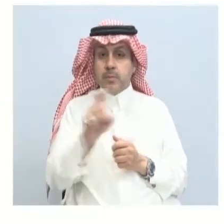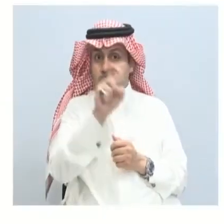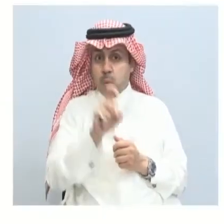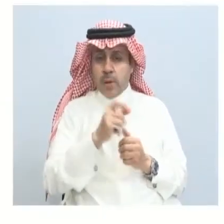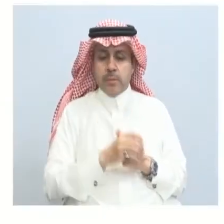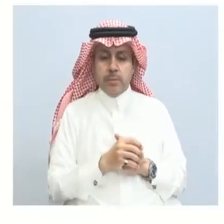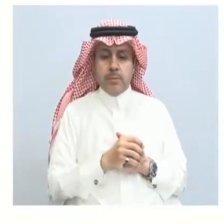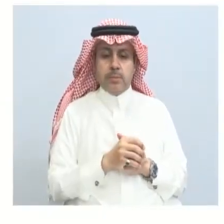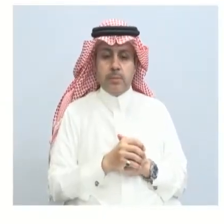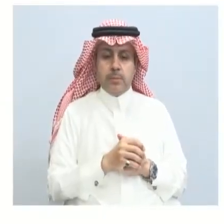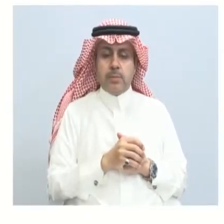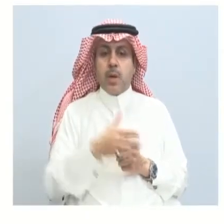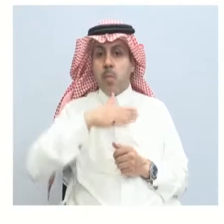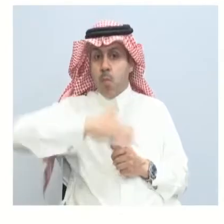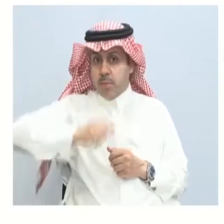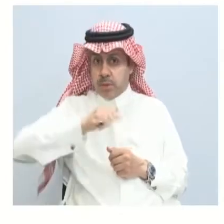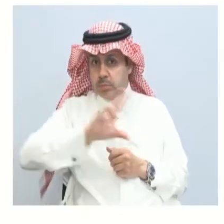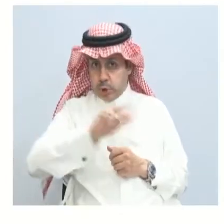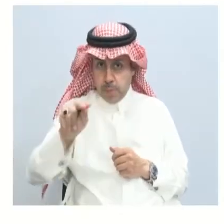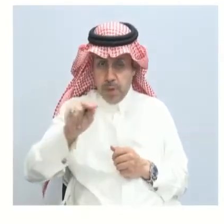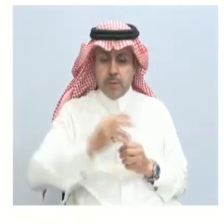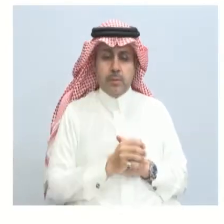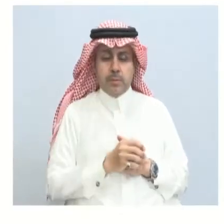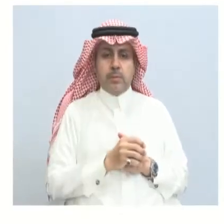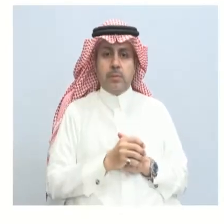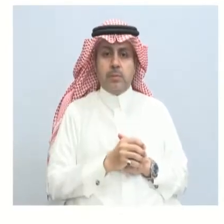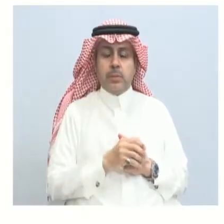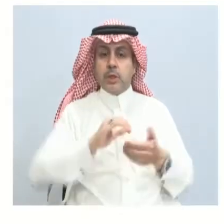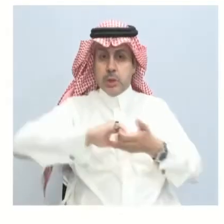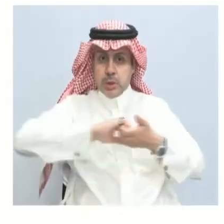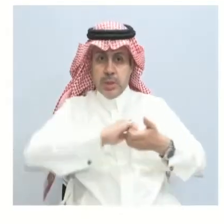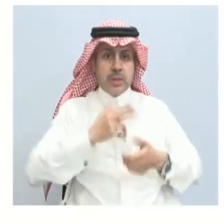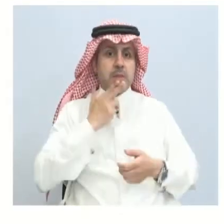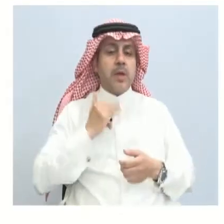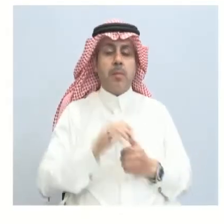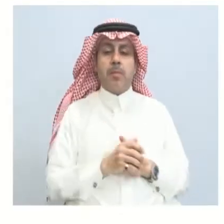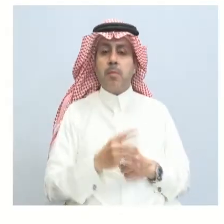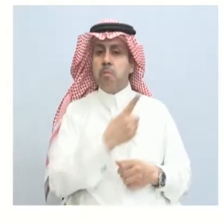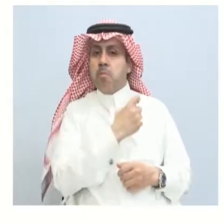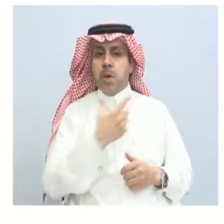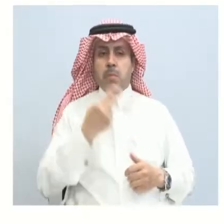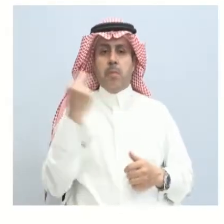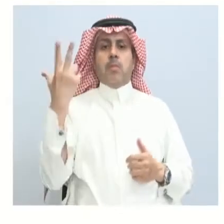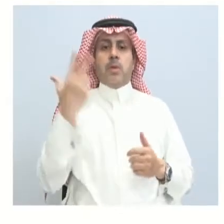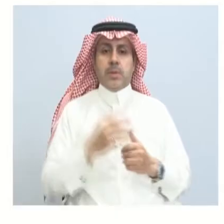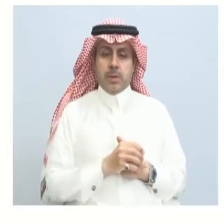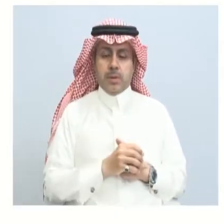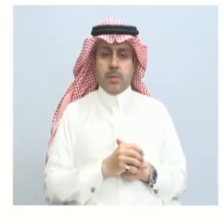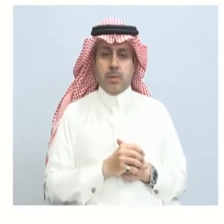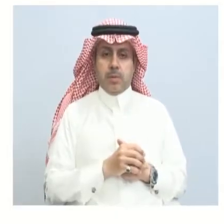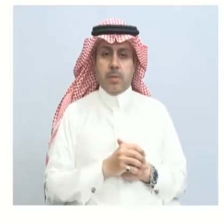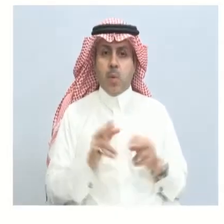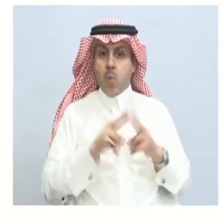هو شبه النبي صلى الله عليه وسلم الجليس الصالح بحامل المسك وضح و وجه